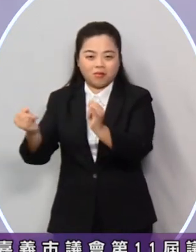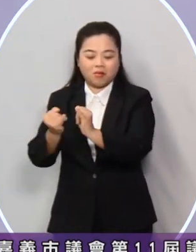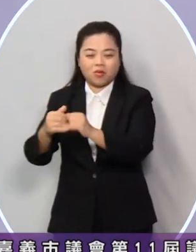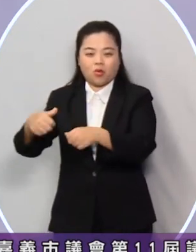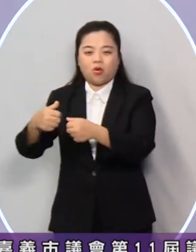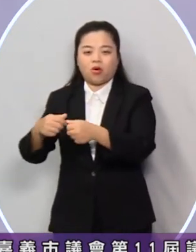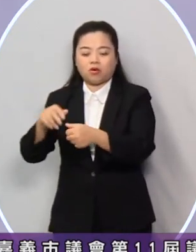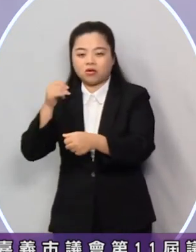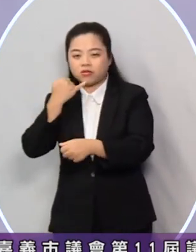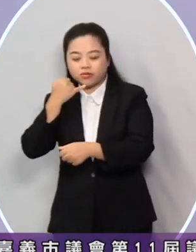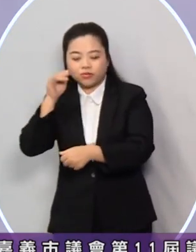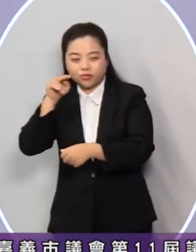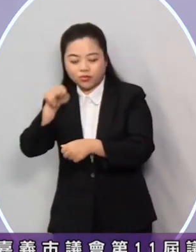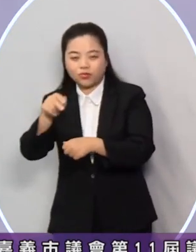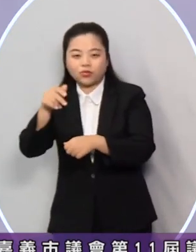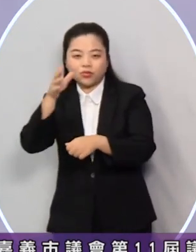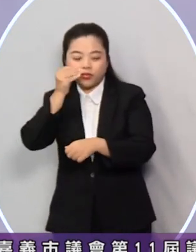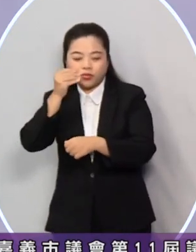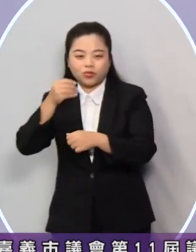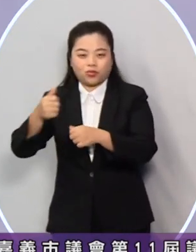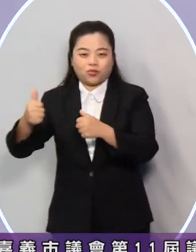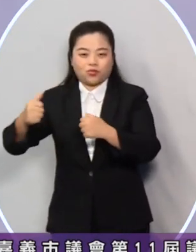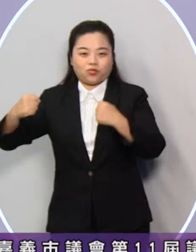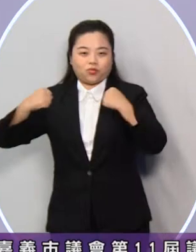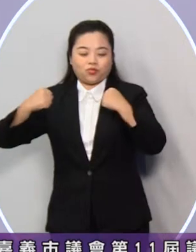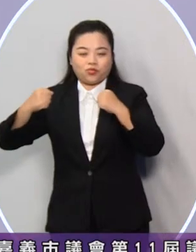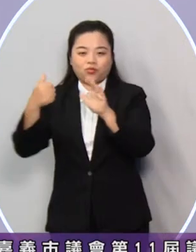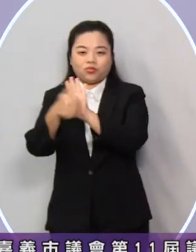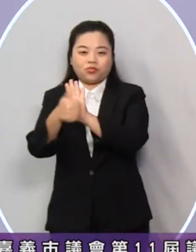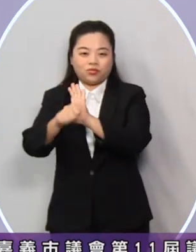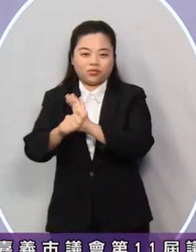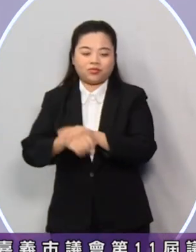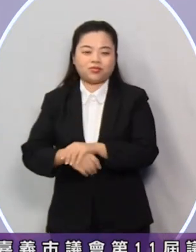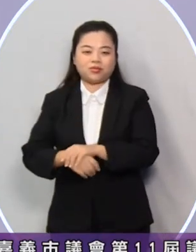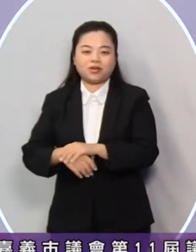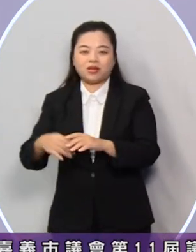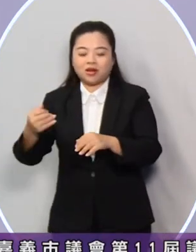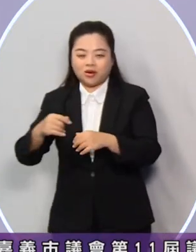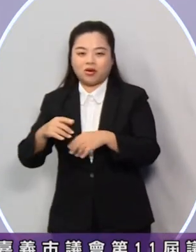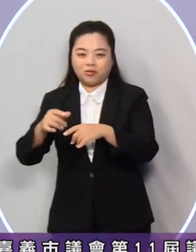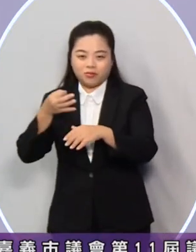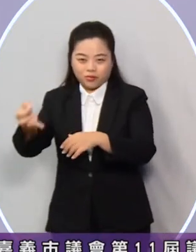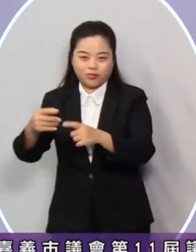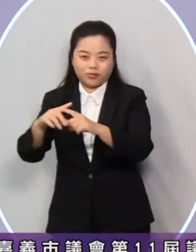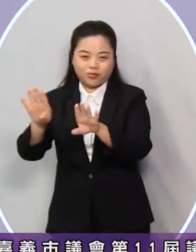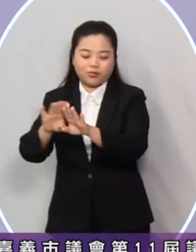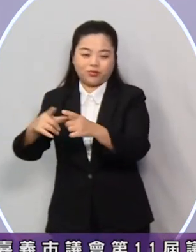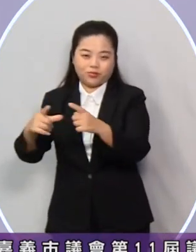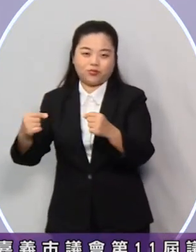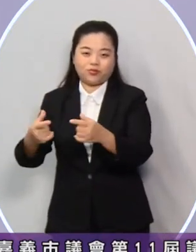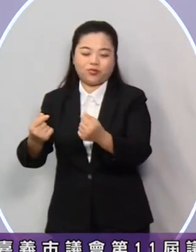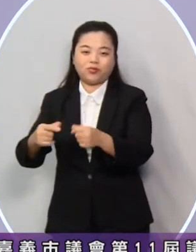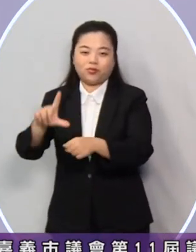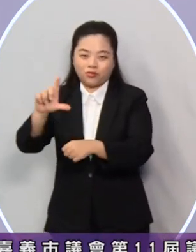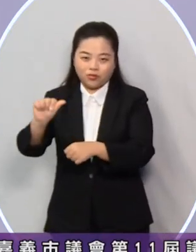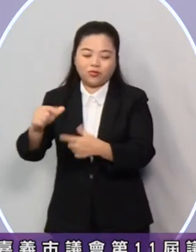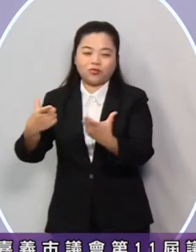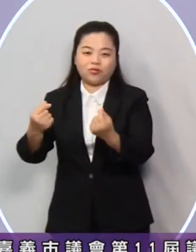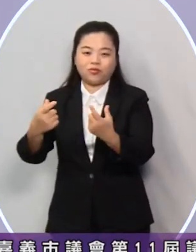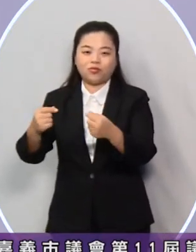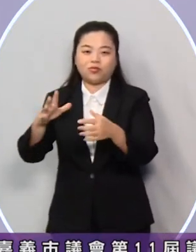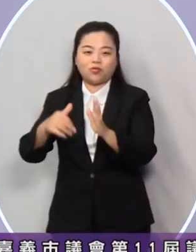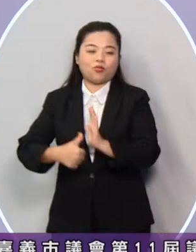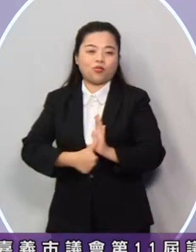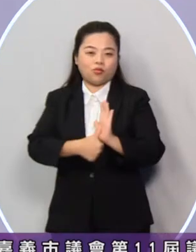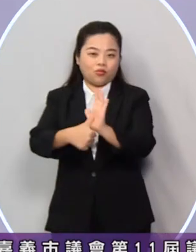秀。进场呢需要买门票还能进去，单人秀要另外加钱，甚至在 Las Vegas 也有非常